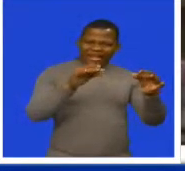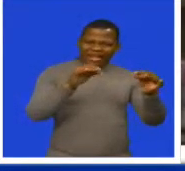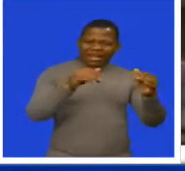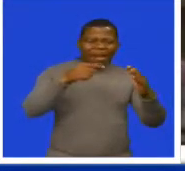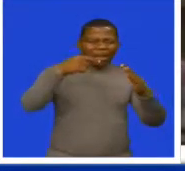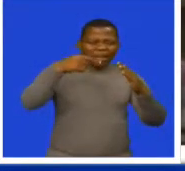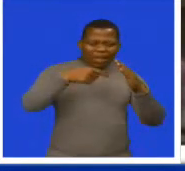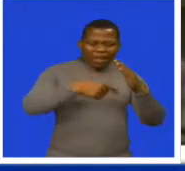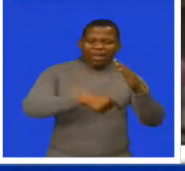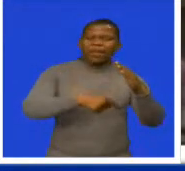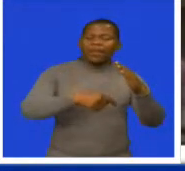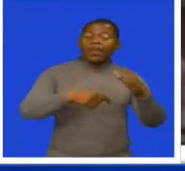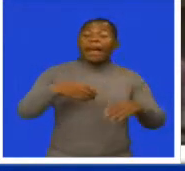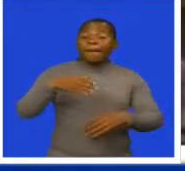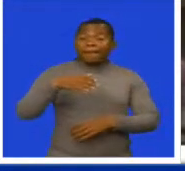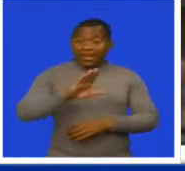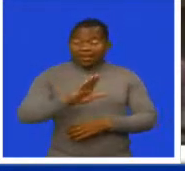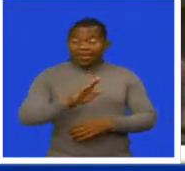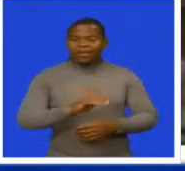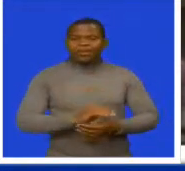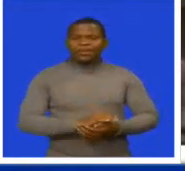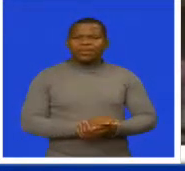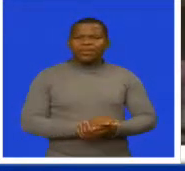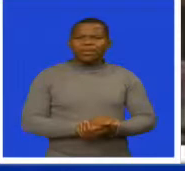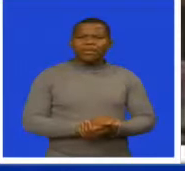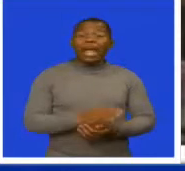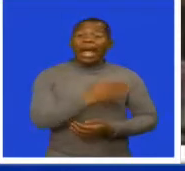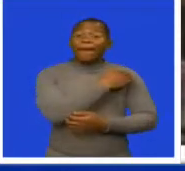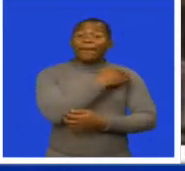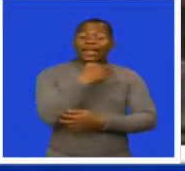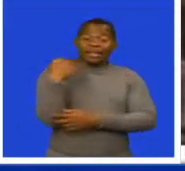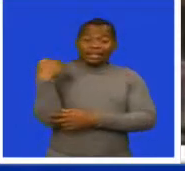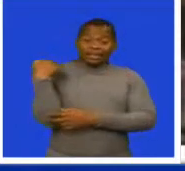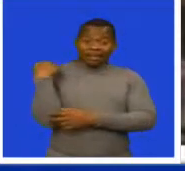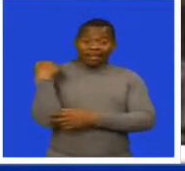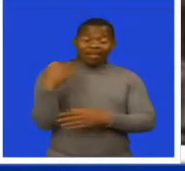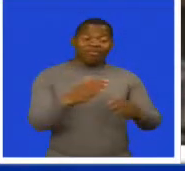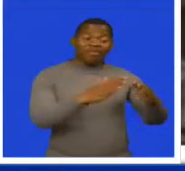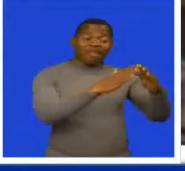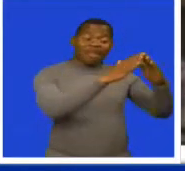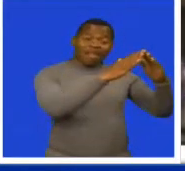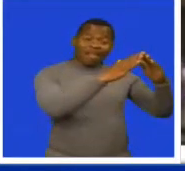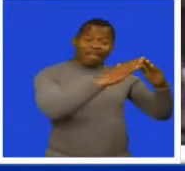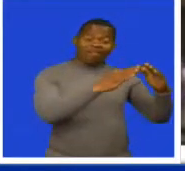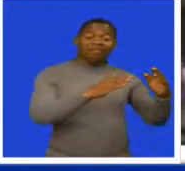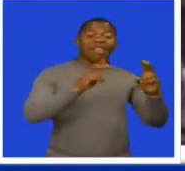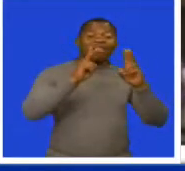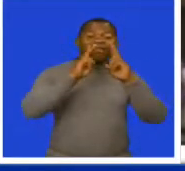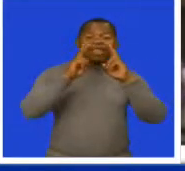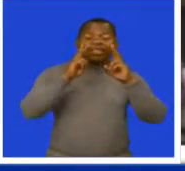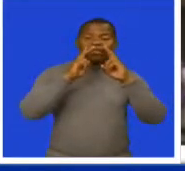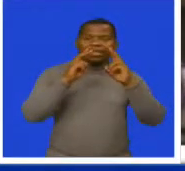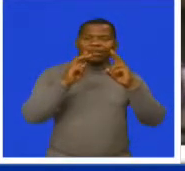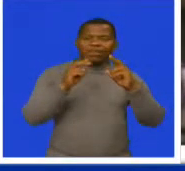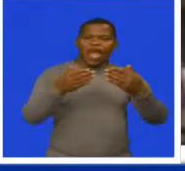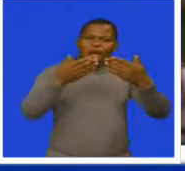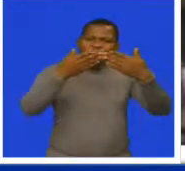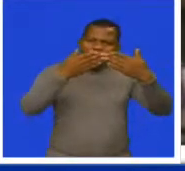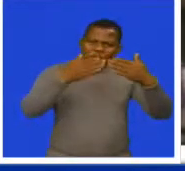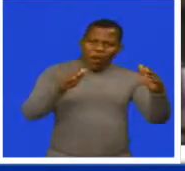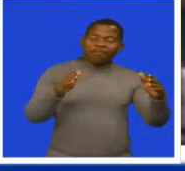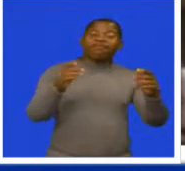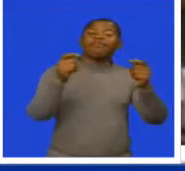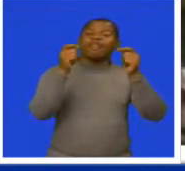indvuna litiko letekuvakasha netemvelo la sithi khona